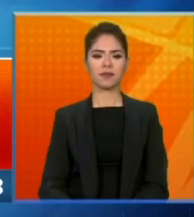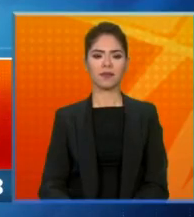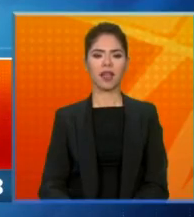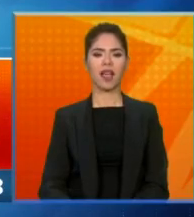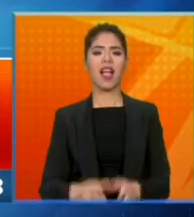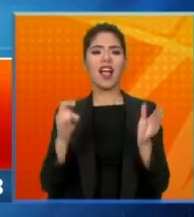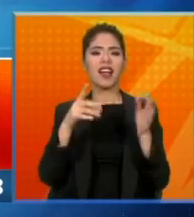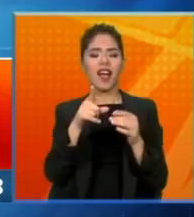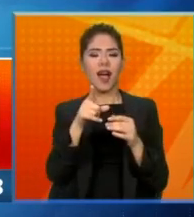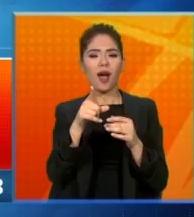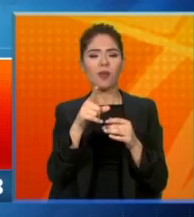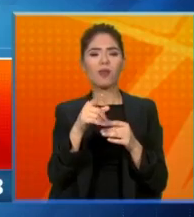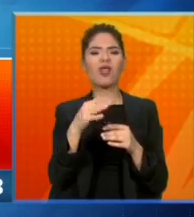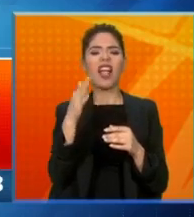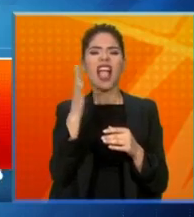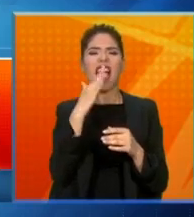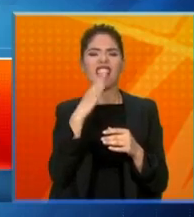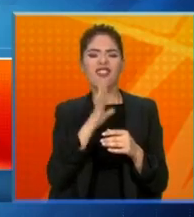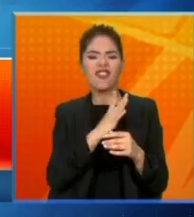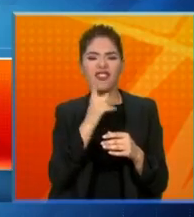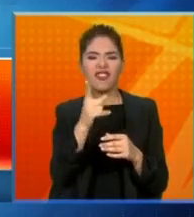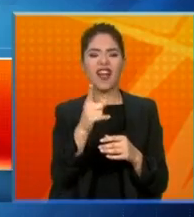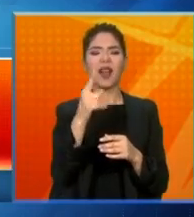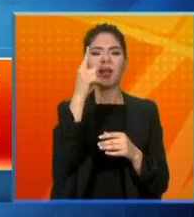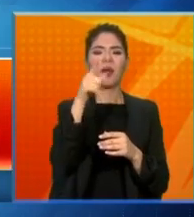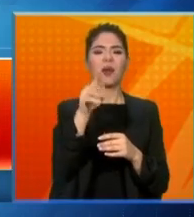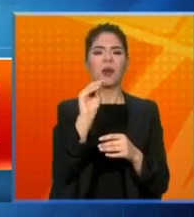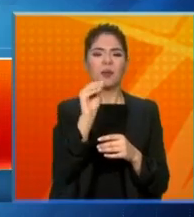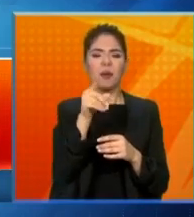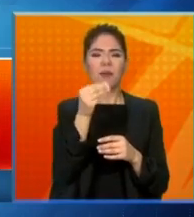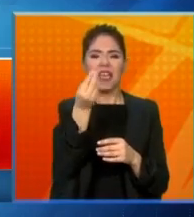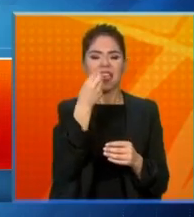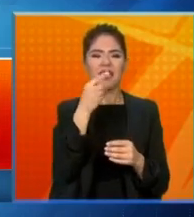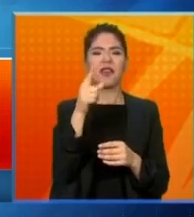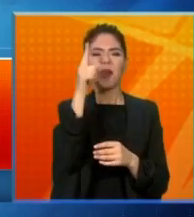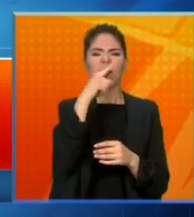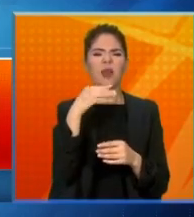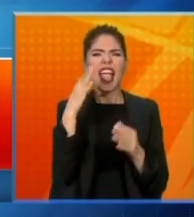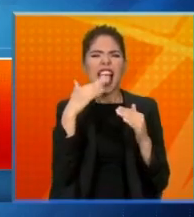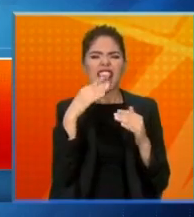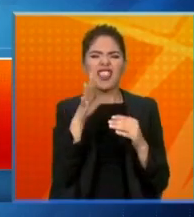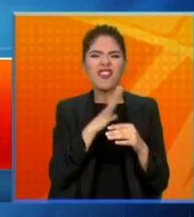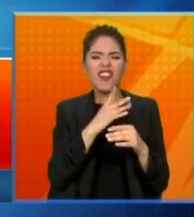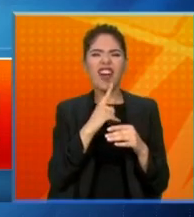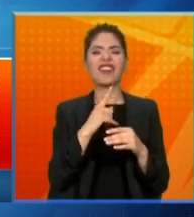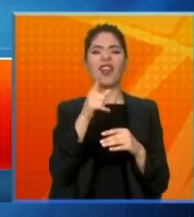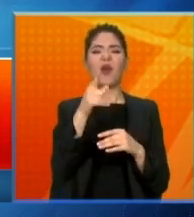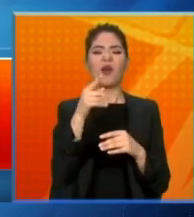Karpuz belli ki biraz ekşi. Sevimli bebekse keyifle karpuzu yerken yüzünü birazcık